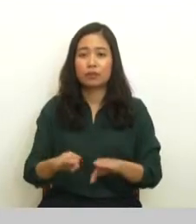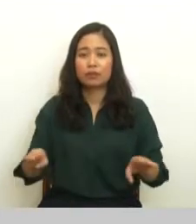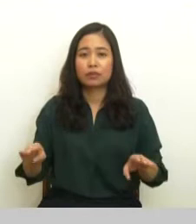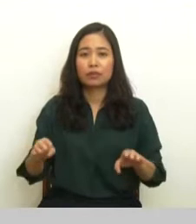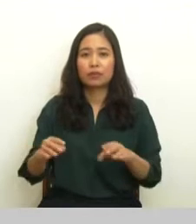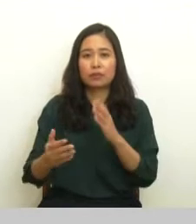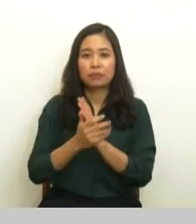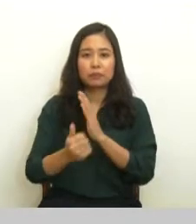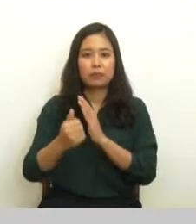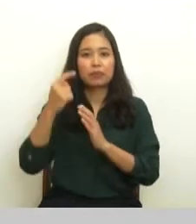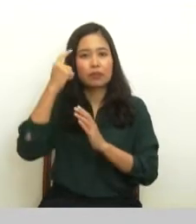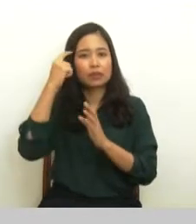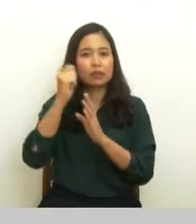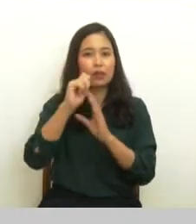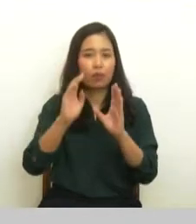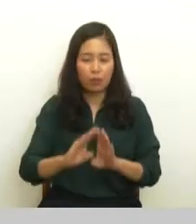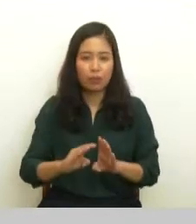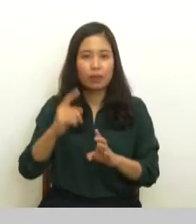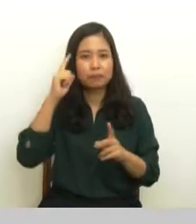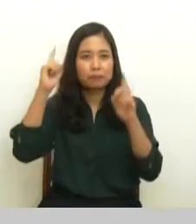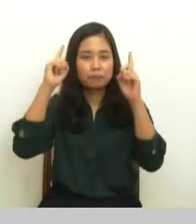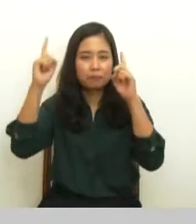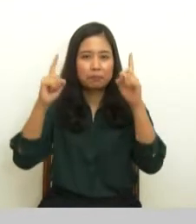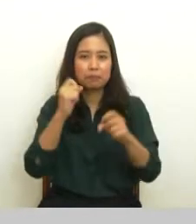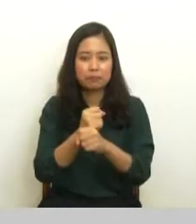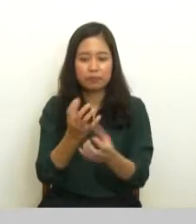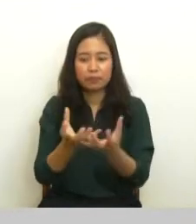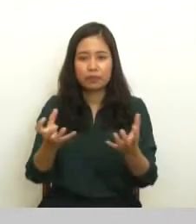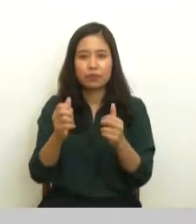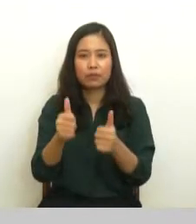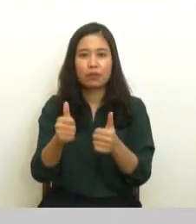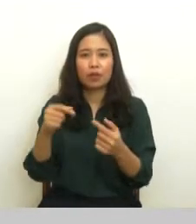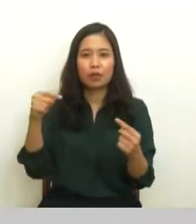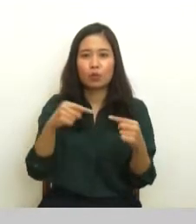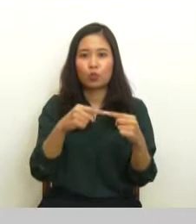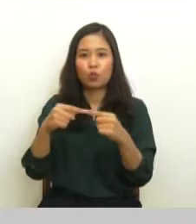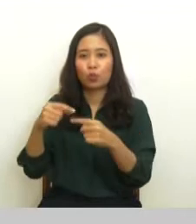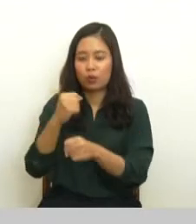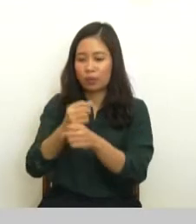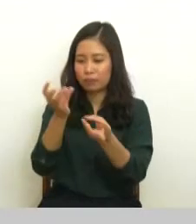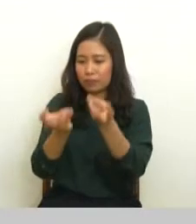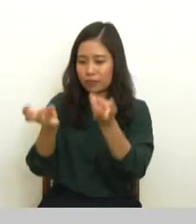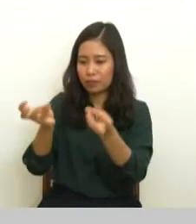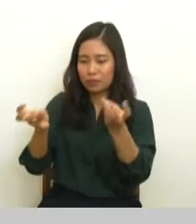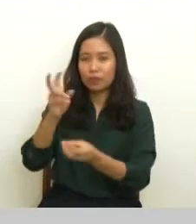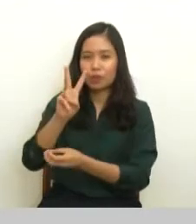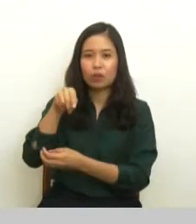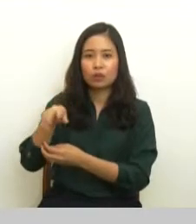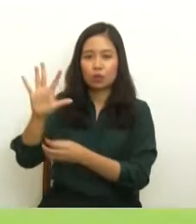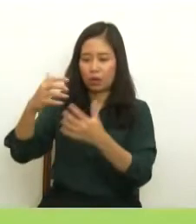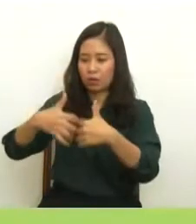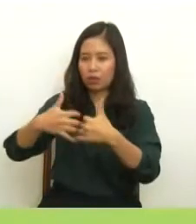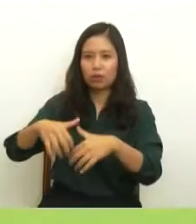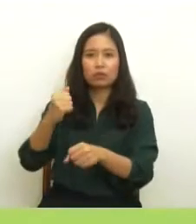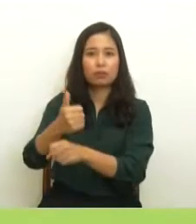ษะสามารถออกแบบประกอบเครื่องกรองอากาศอย่างง่ายได้และนำไปใช้ลดค่าฝุละอองขนัดเล็ PM 2.5 ในห้องเรียนได